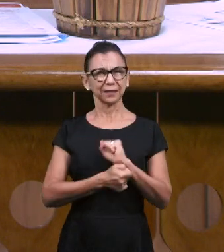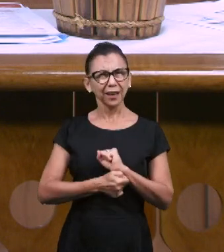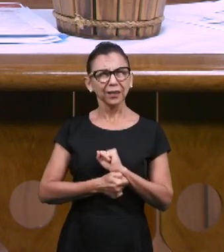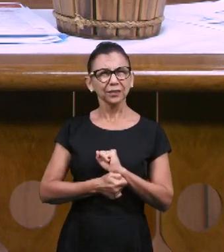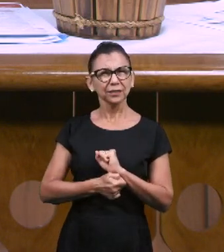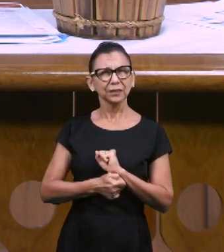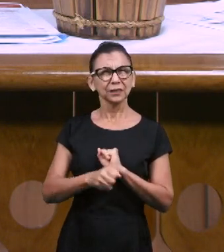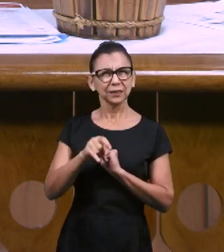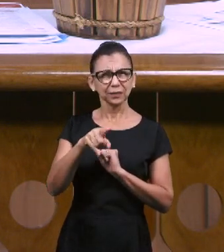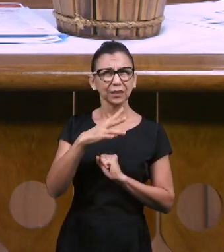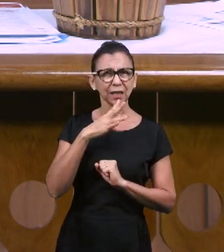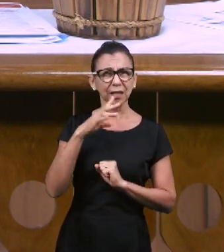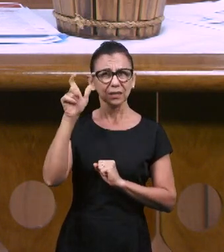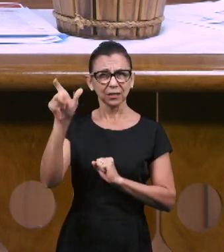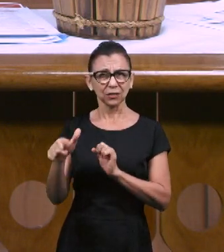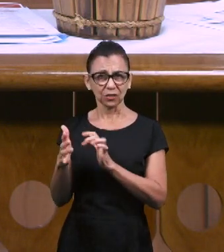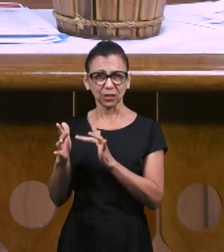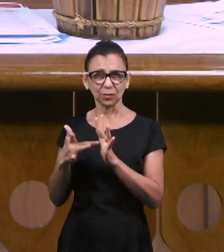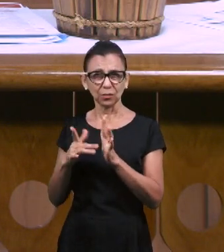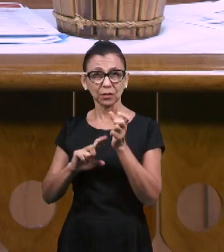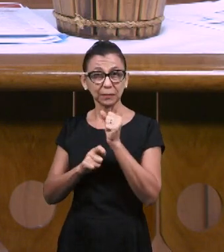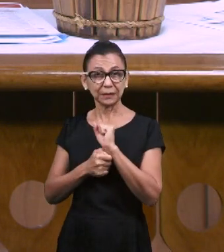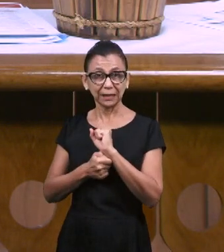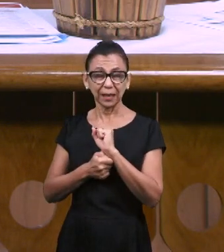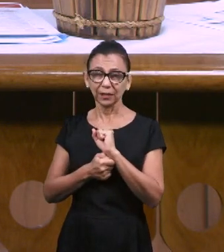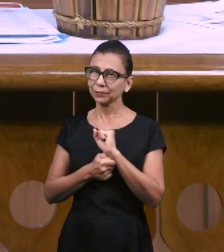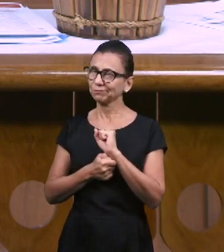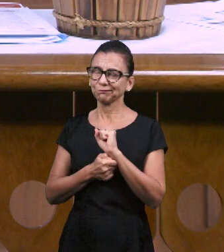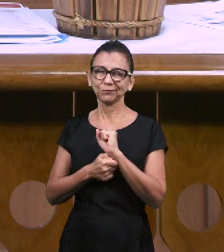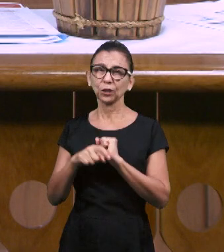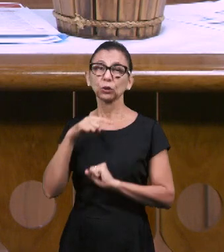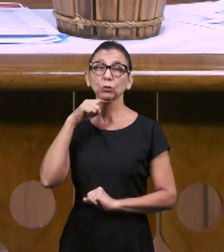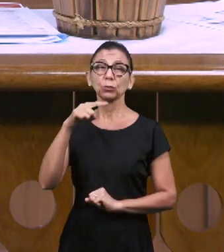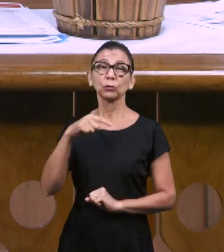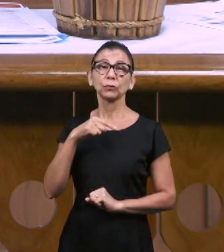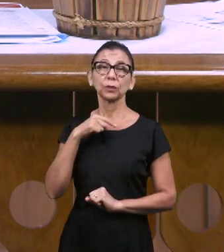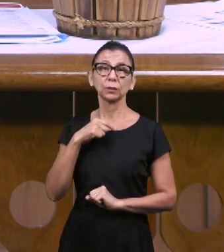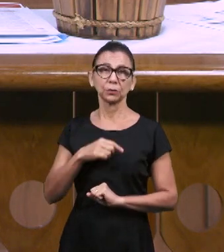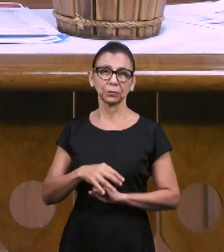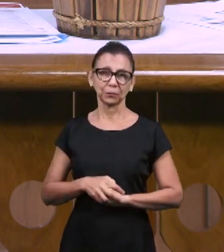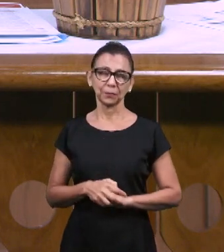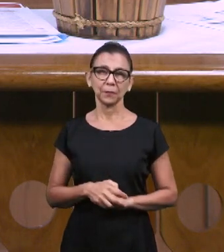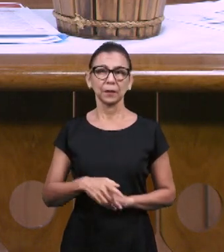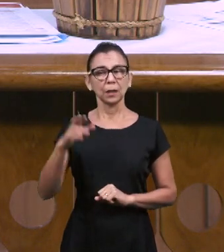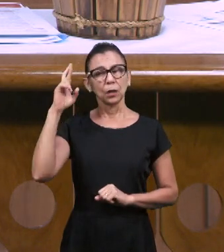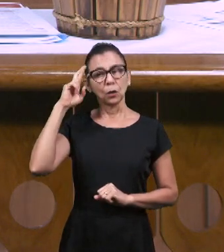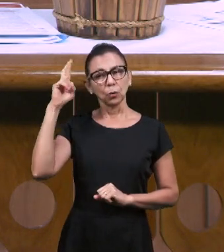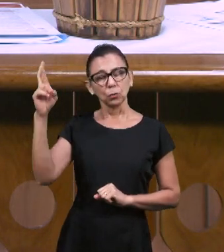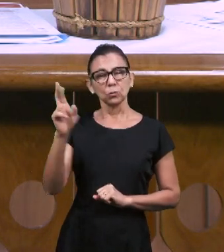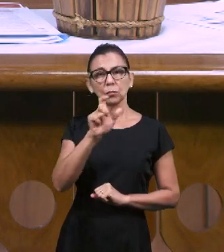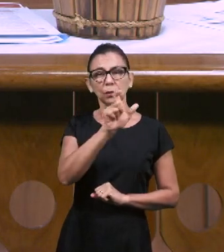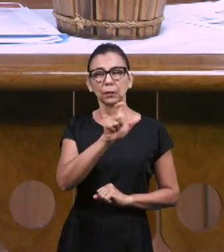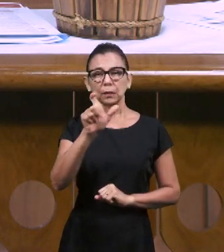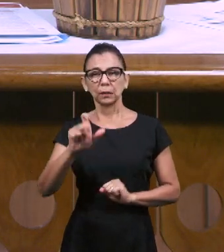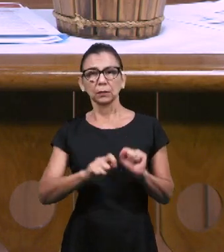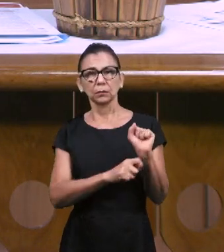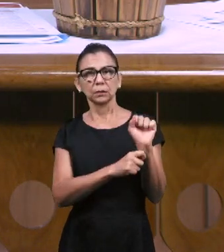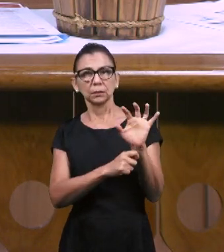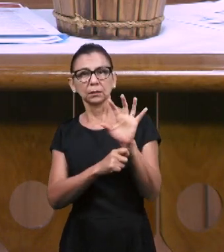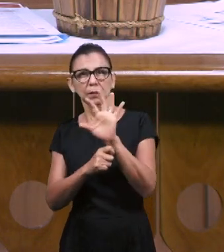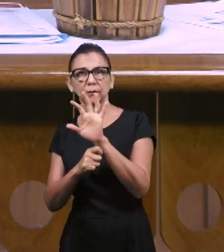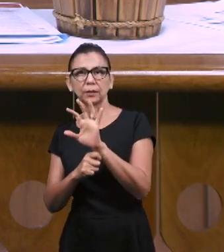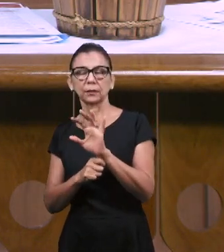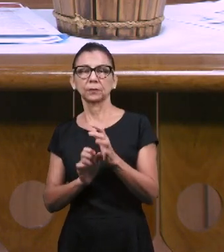Non. Pourquoi? Parce qu'il veut se révéler à chaque instant, à chacun de ses serviteurs. Allons-y,